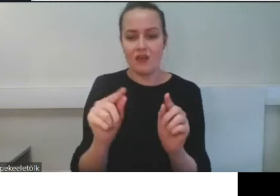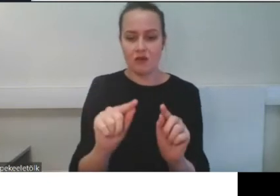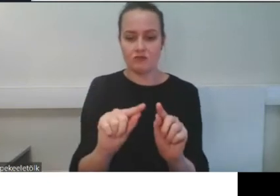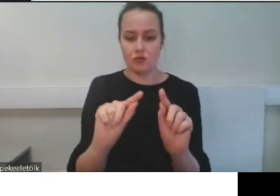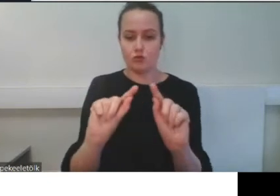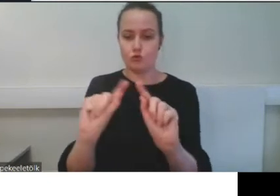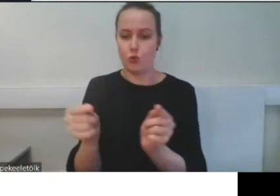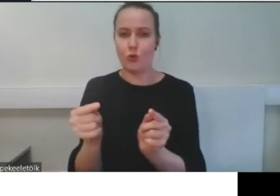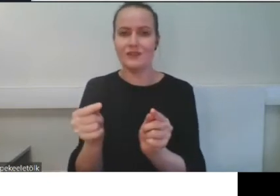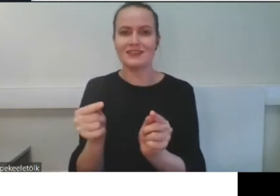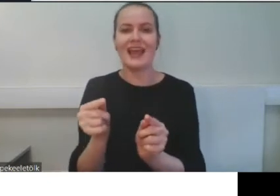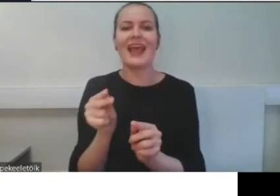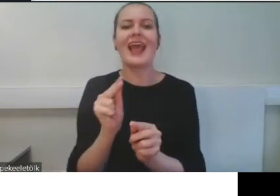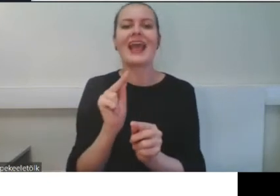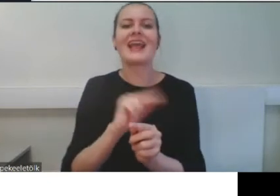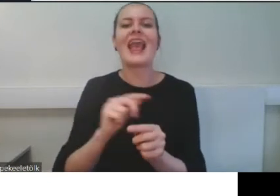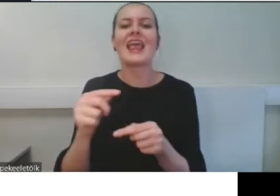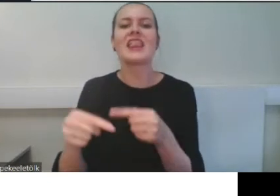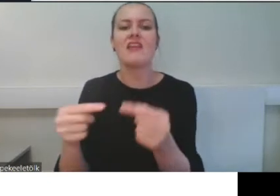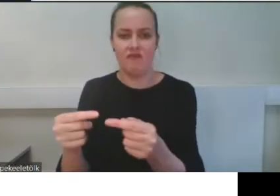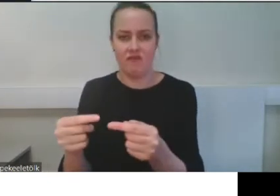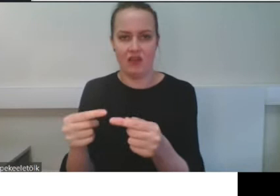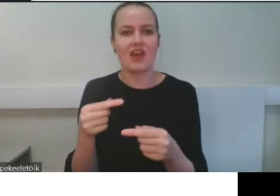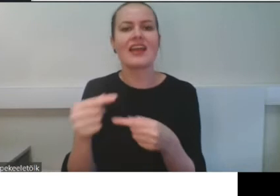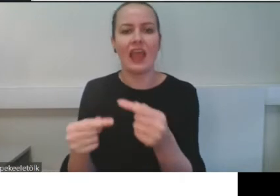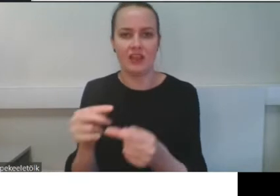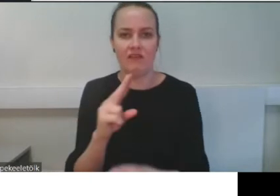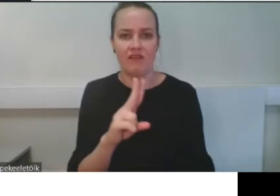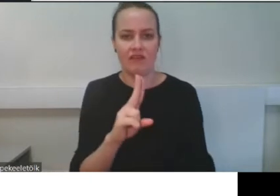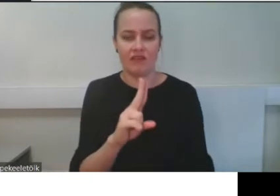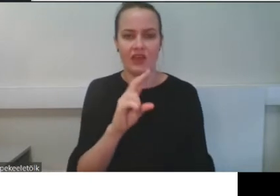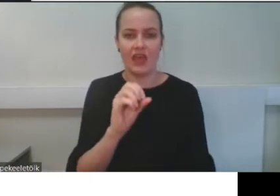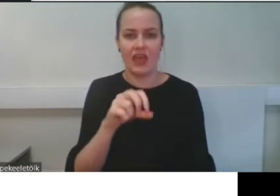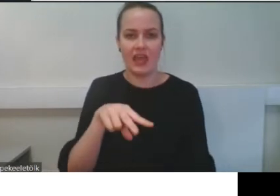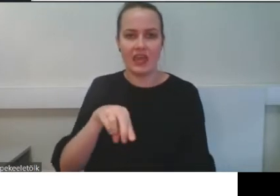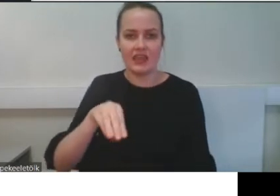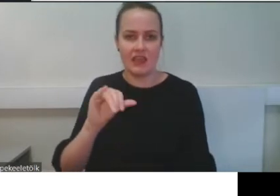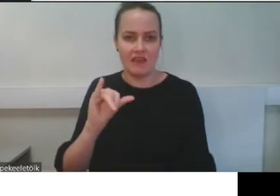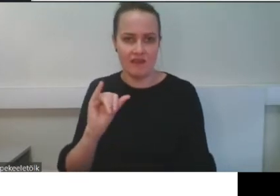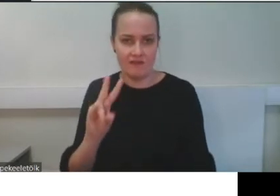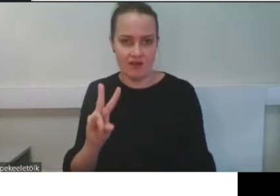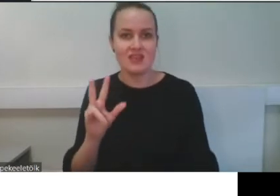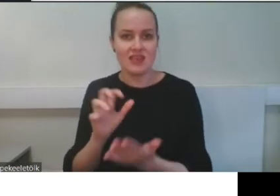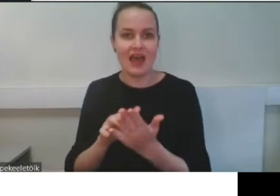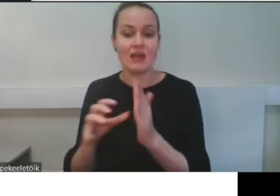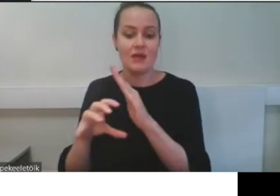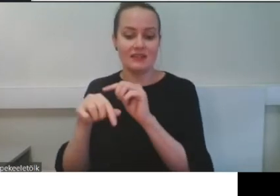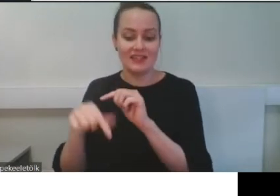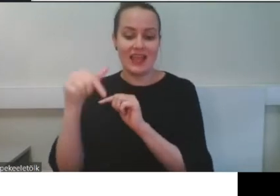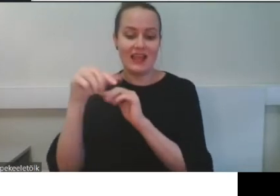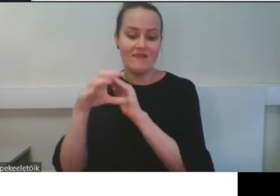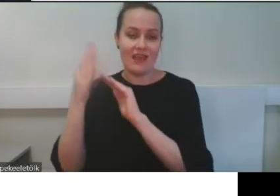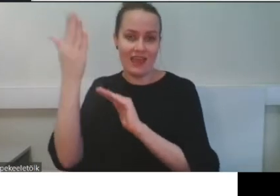Andmeid koondatakse regulaarselt eelmise kalendriaasta kohta . Täna on siis uusimad andmed